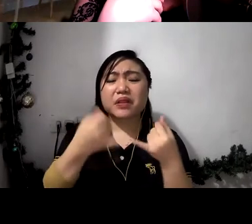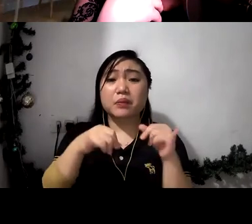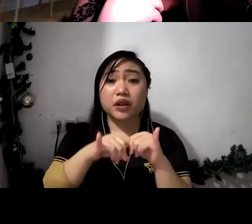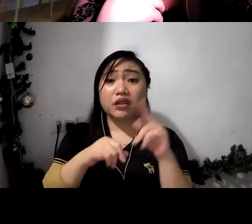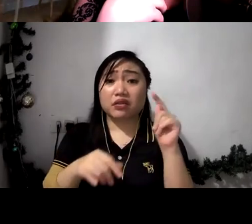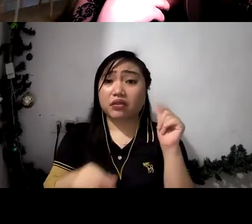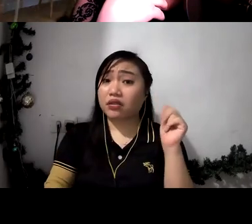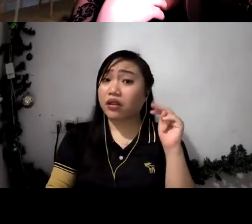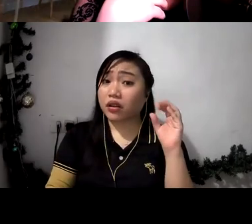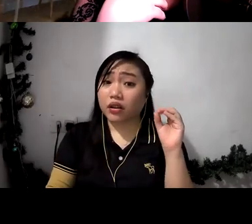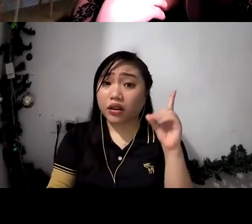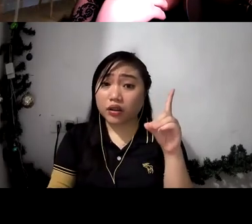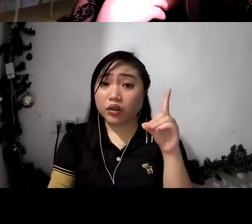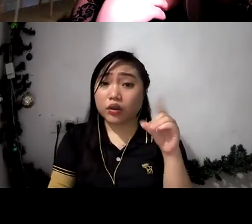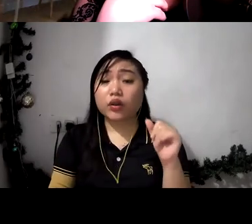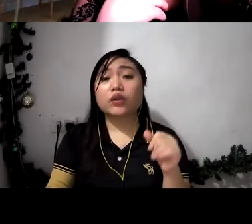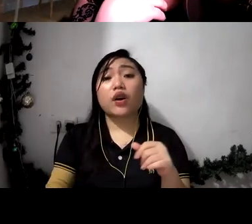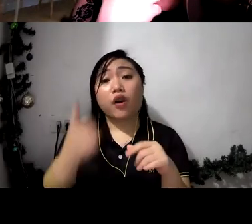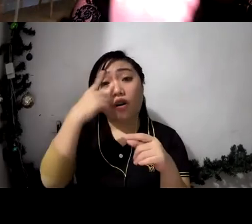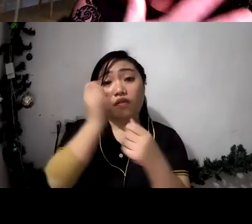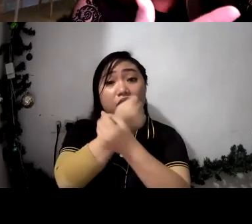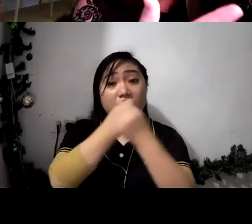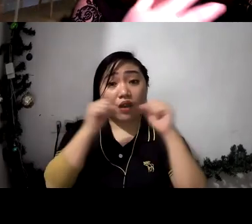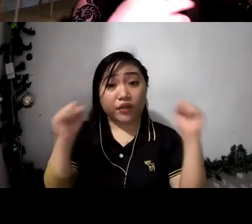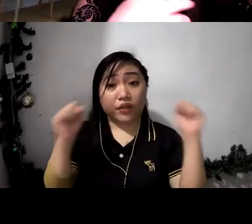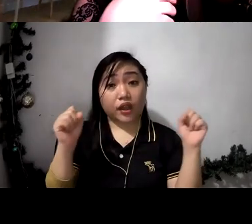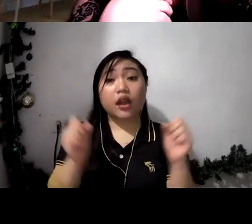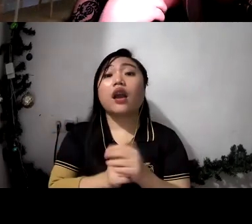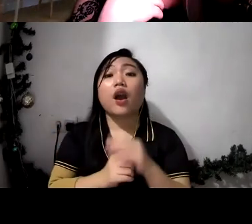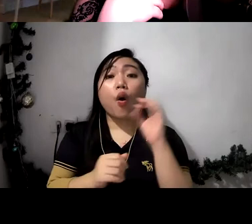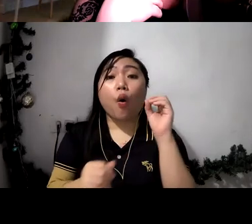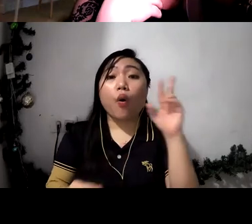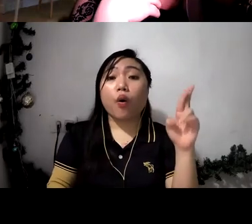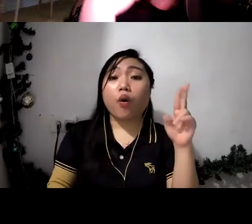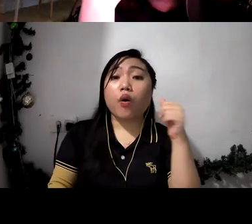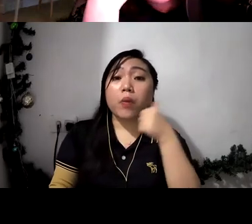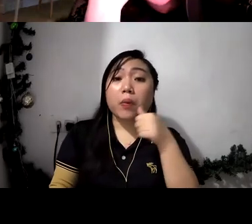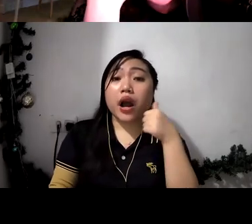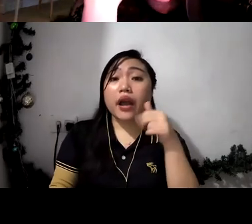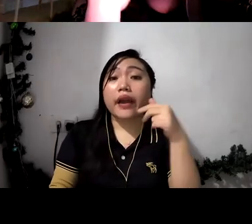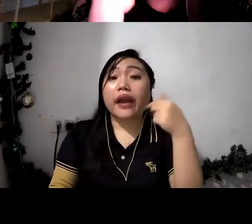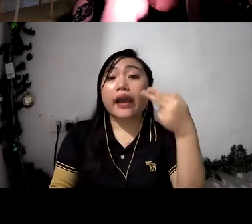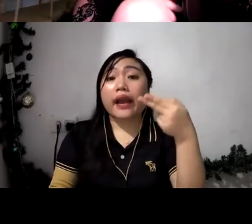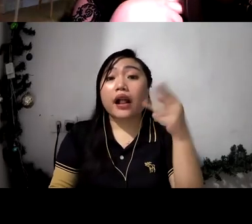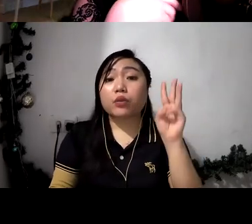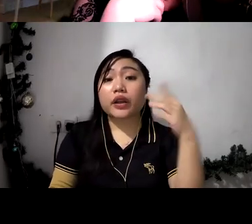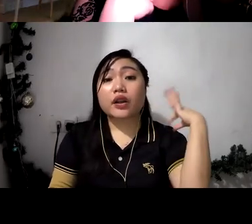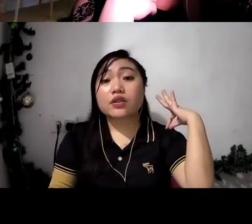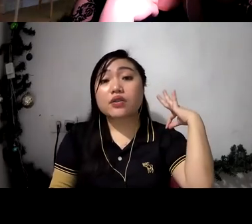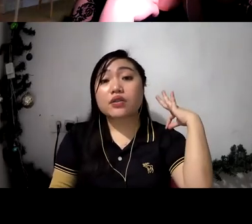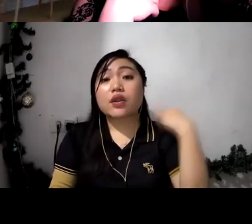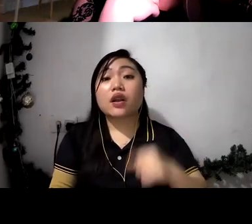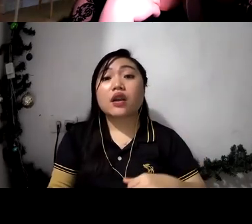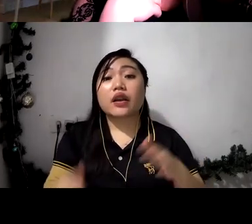barangay tanod na siyang nangangasiwa ng security o ang mga barangay volunteer health worker na